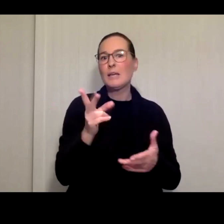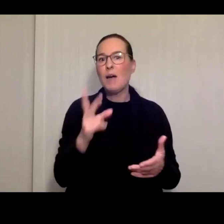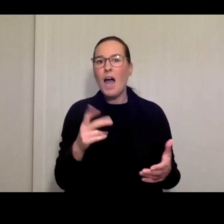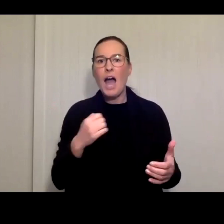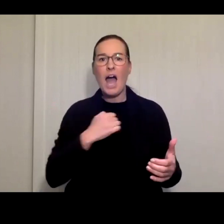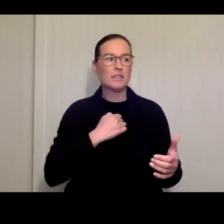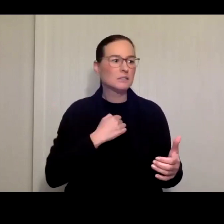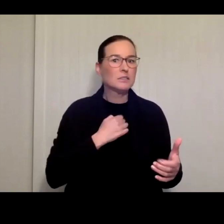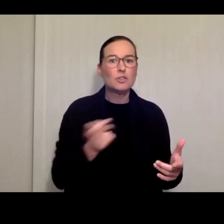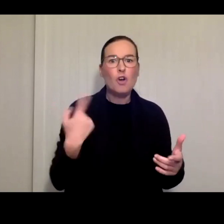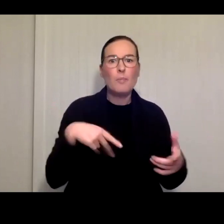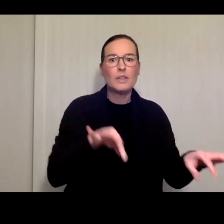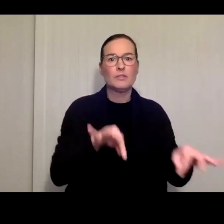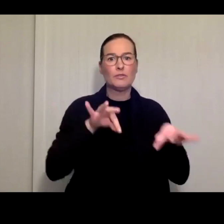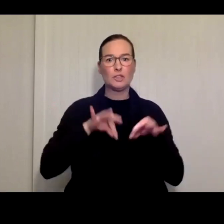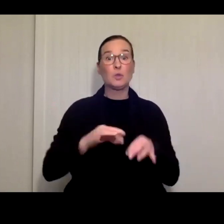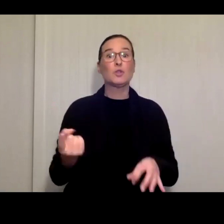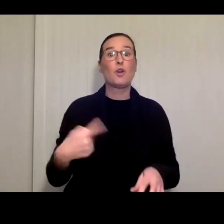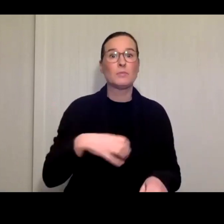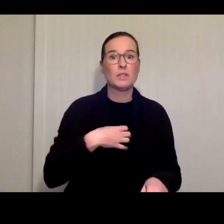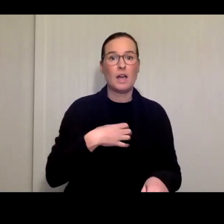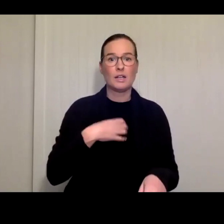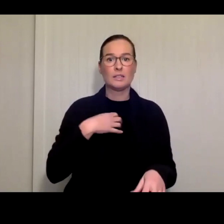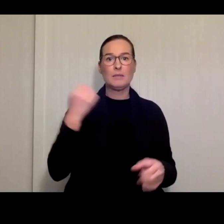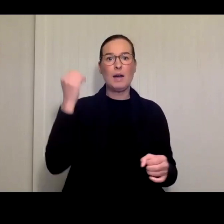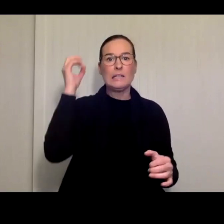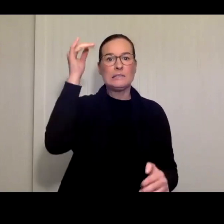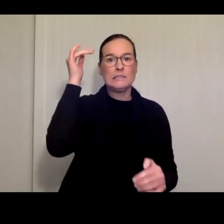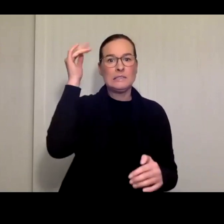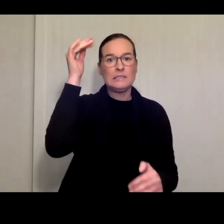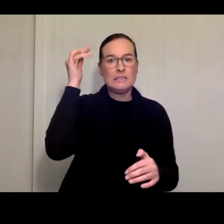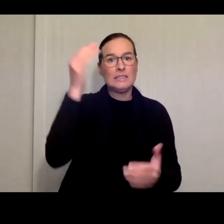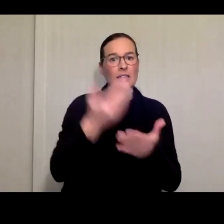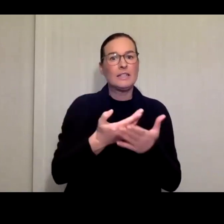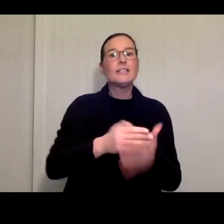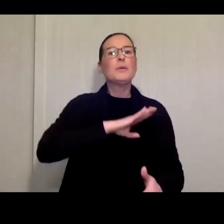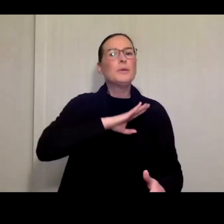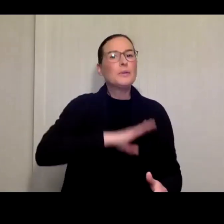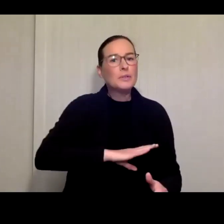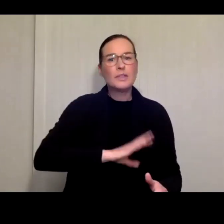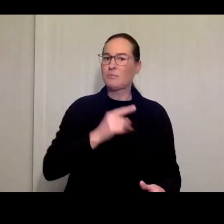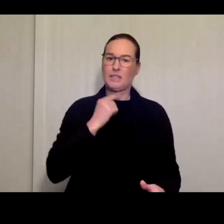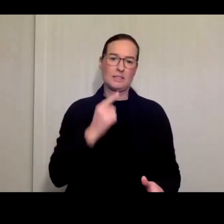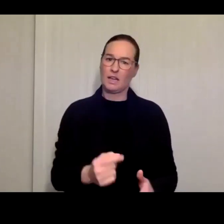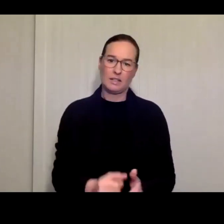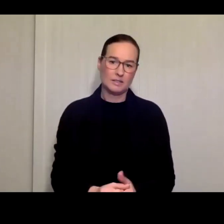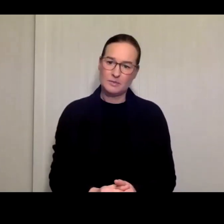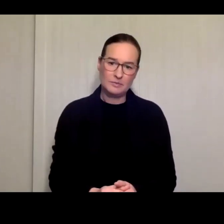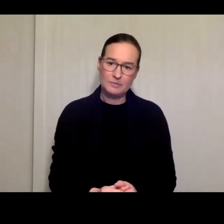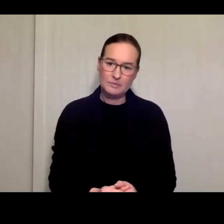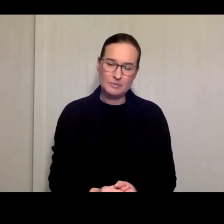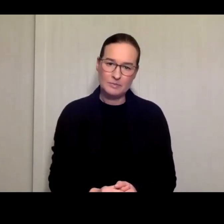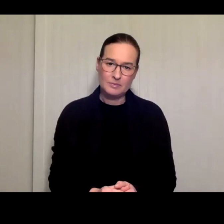werden, weil das eine Situation ist, die, glaube ich, nicht direkt mit Erleichterung ausgedrückt werden kann. Ich glaube, der